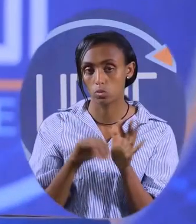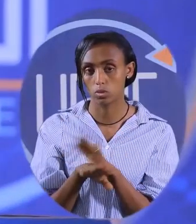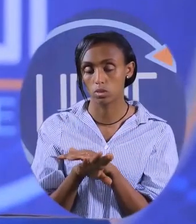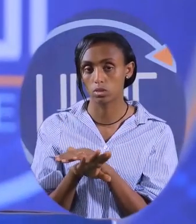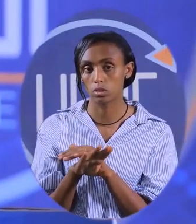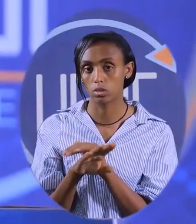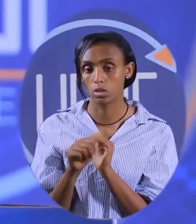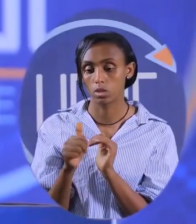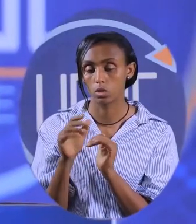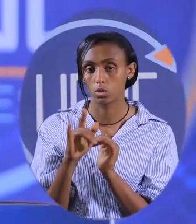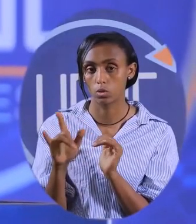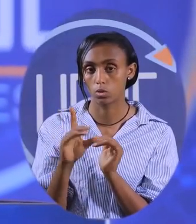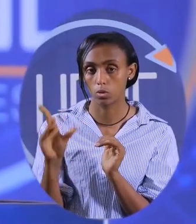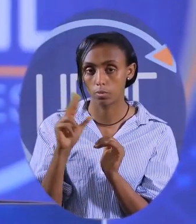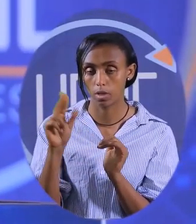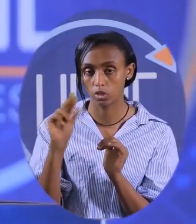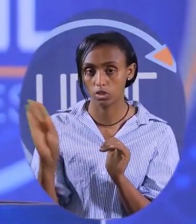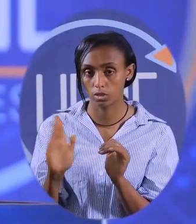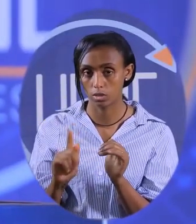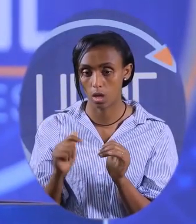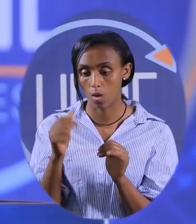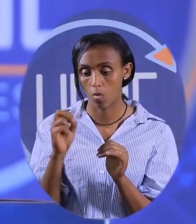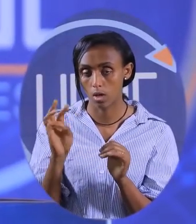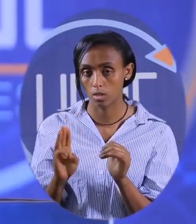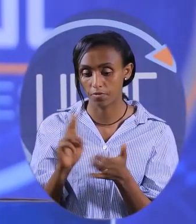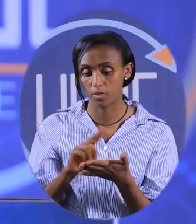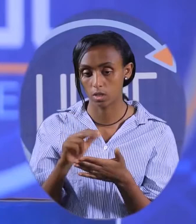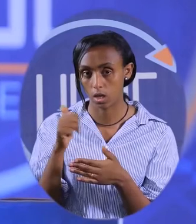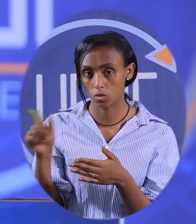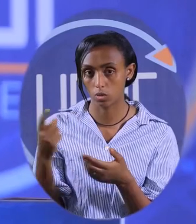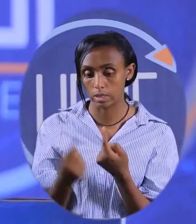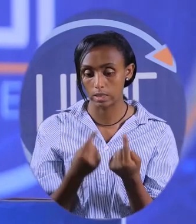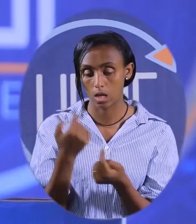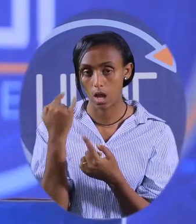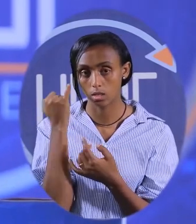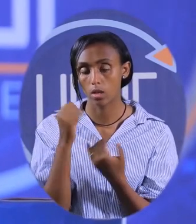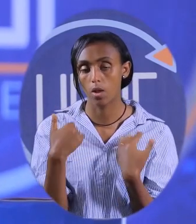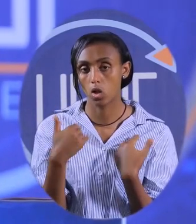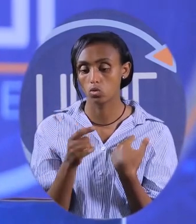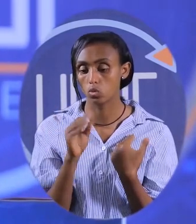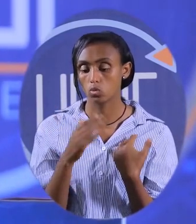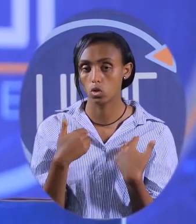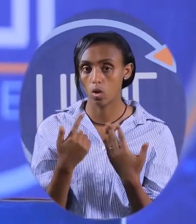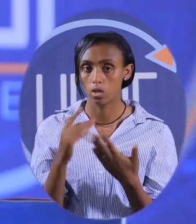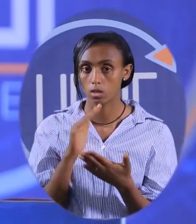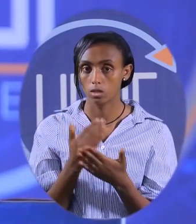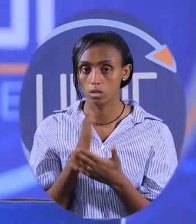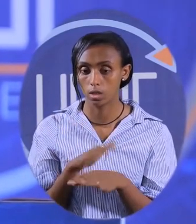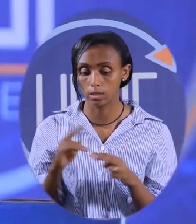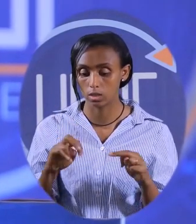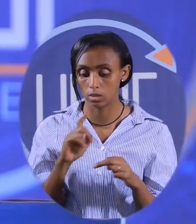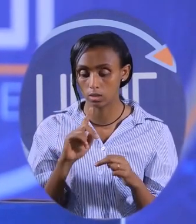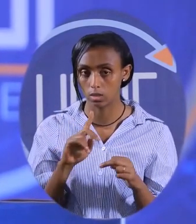ኢንኩቤሽን ሴንተርም ተቋቁሞ ቅርብ ጊዜ ሐዋሳ ዩኒቨርሲቲ አሁን የራሳቸው ንግድ ሀሳብ ያላቸው ልጆች አሉ። አንዱ ልጅ እንሰት ላይ ነው